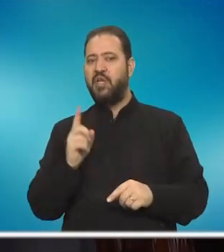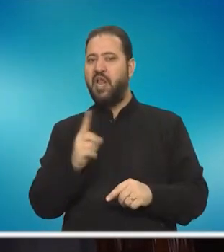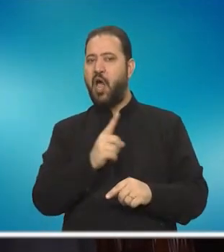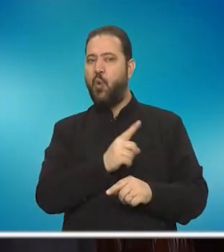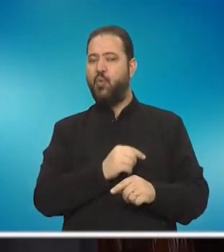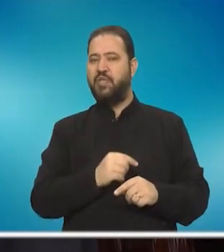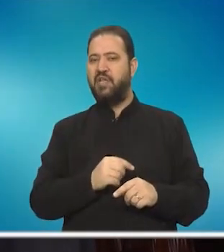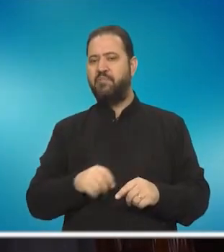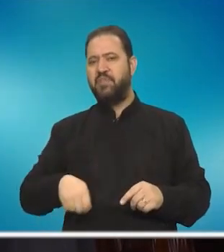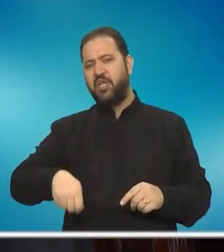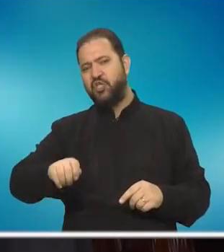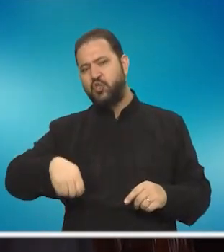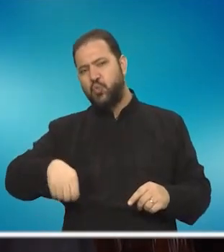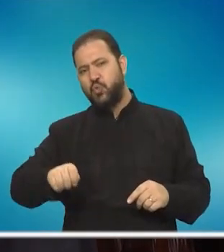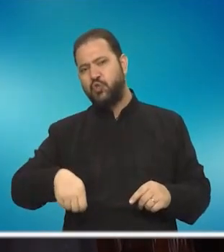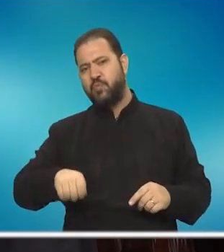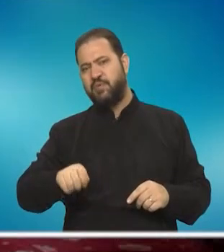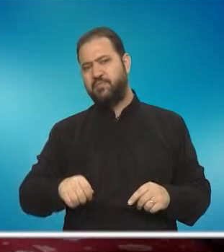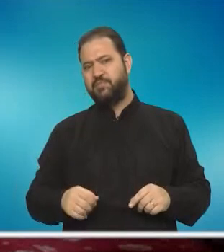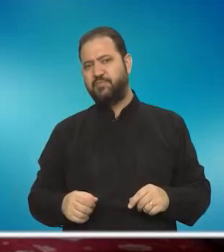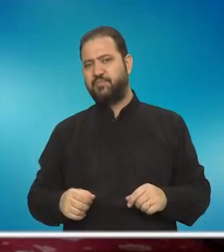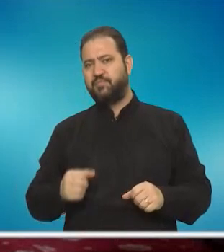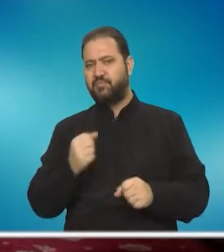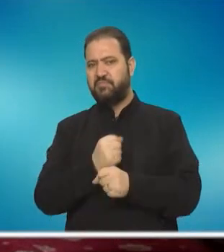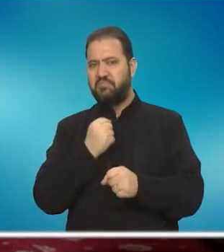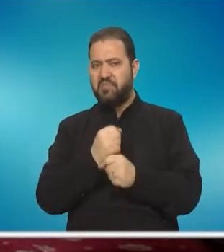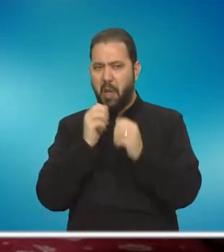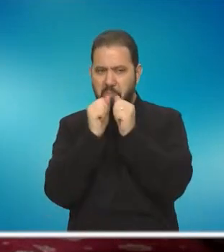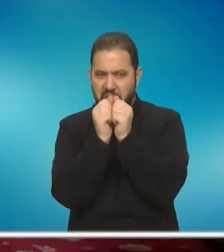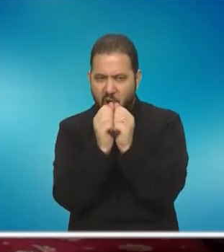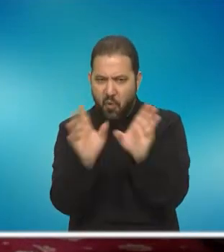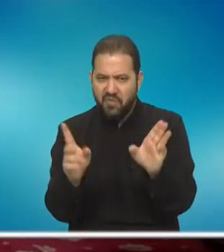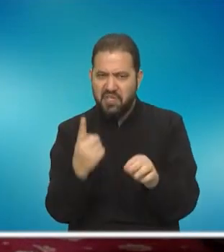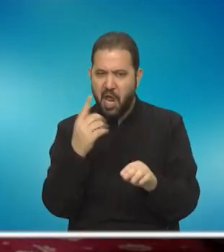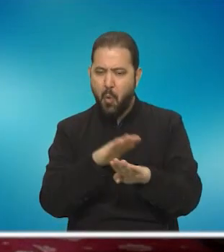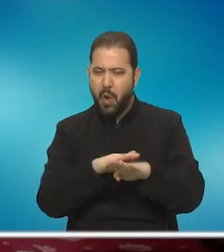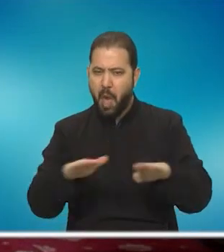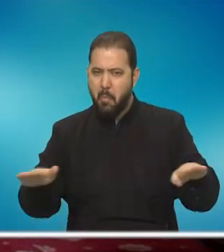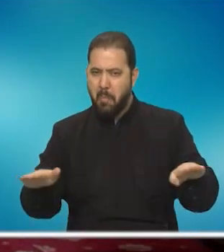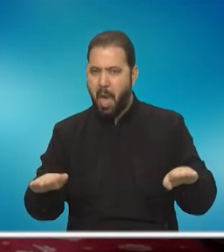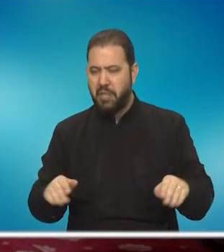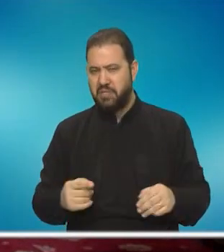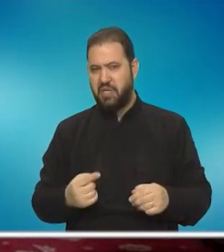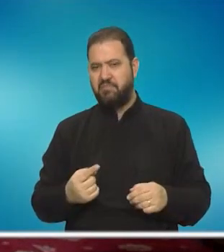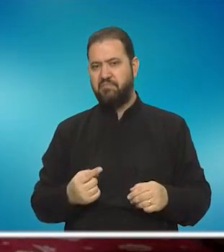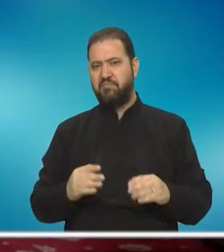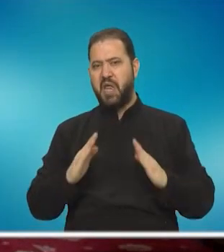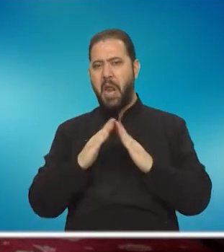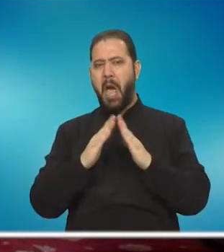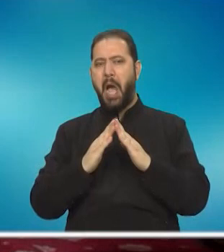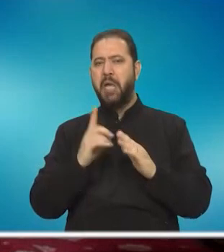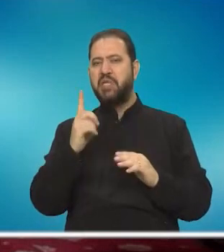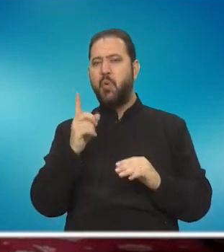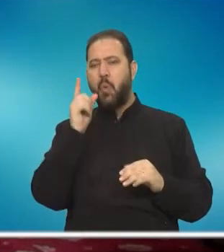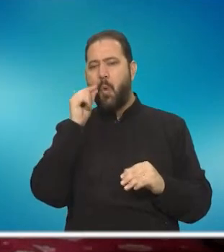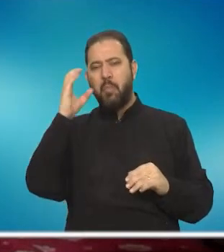anumite servicii religioase, anumite slujbe săvârșite, binecuvântarea unei mese cu un anumit prilej în casa unuia